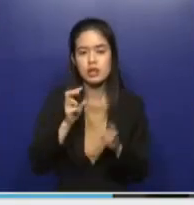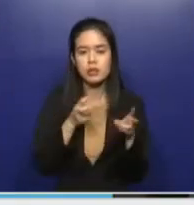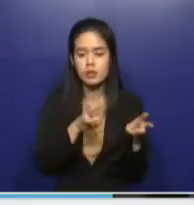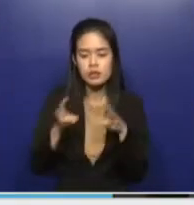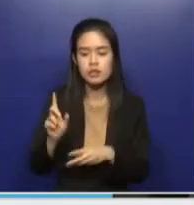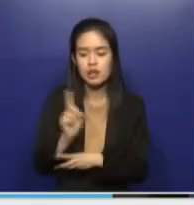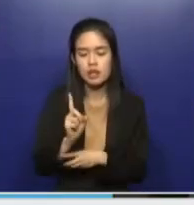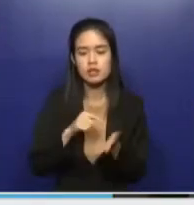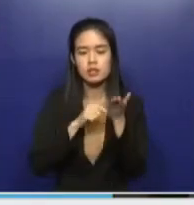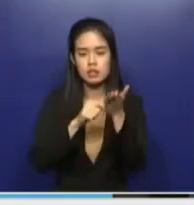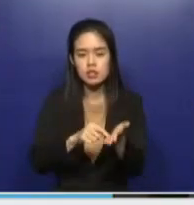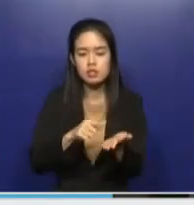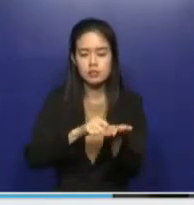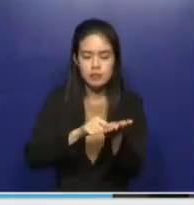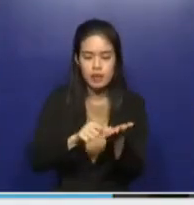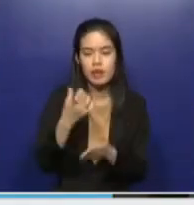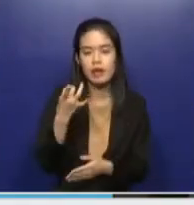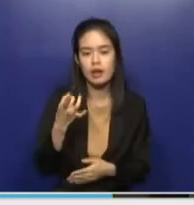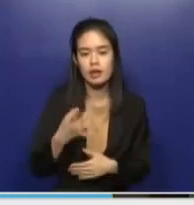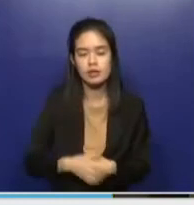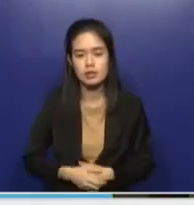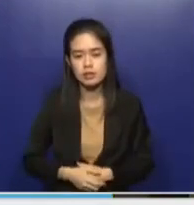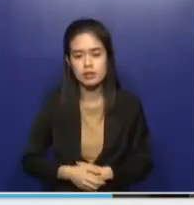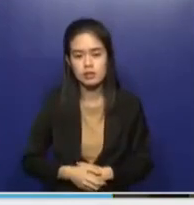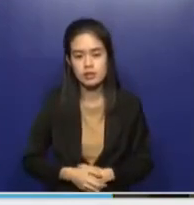คัญเหตุการณ์ระยอง8กรกฎาคม